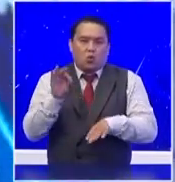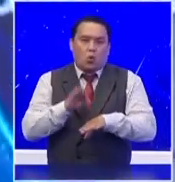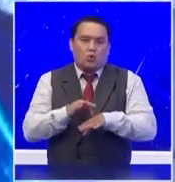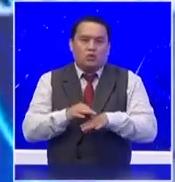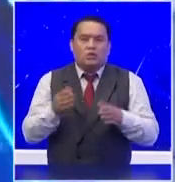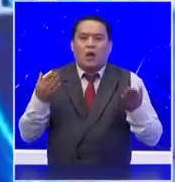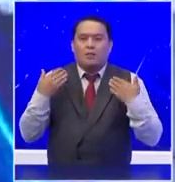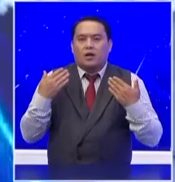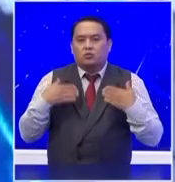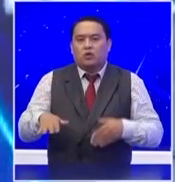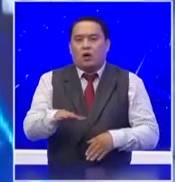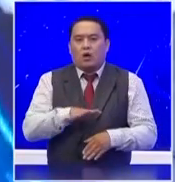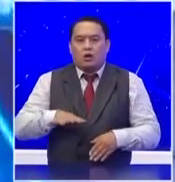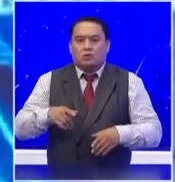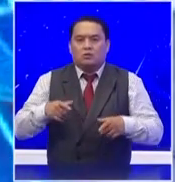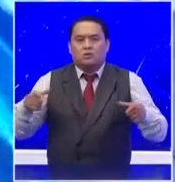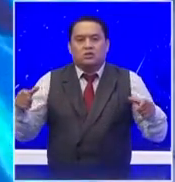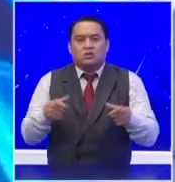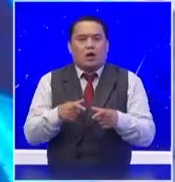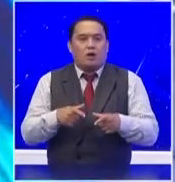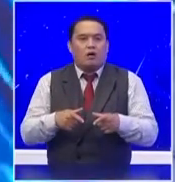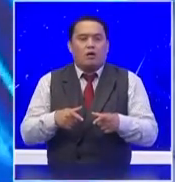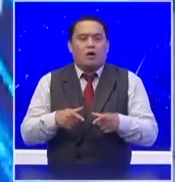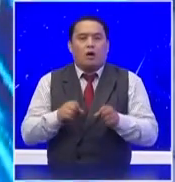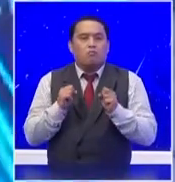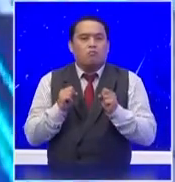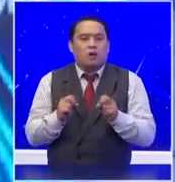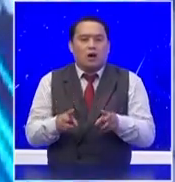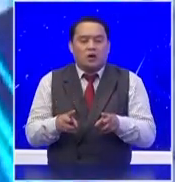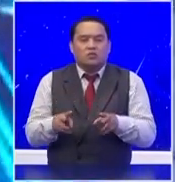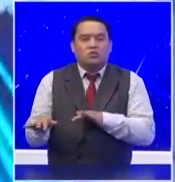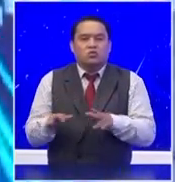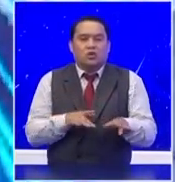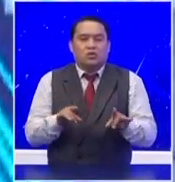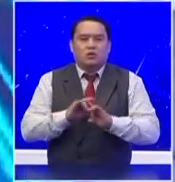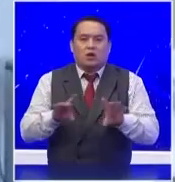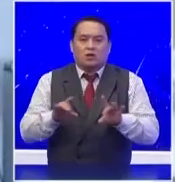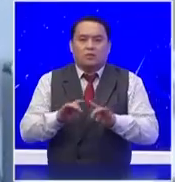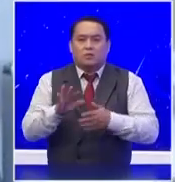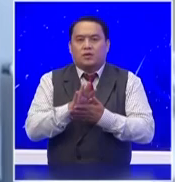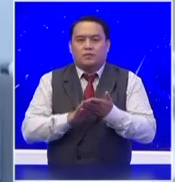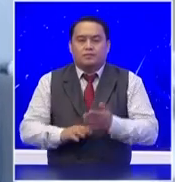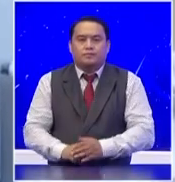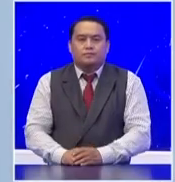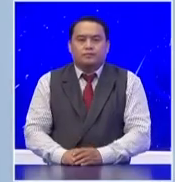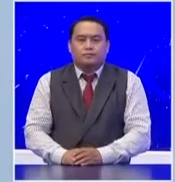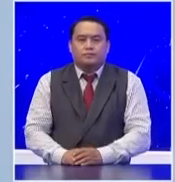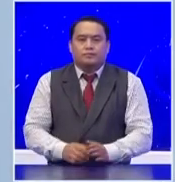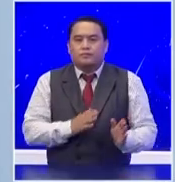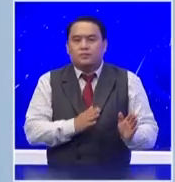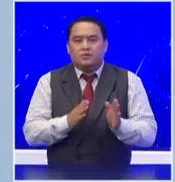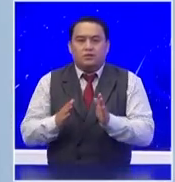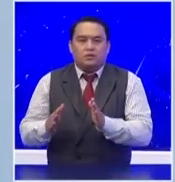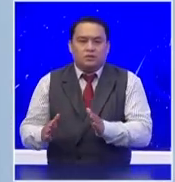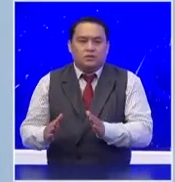демалыс аймақтарының жұмысына да шектеу енгізіледі. Ел тұрғындарына мұның қауіпсіздік үшін қажетті шара екенін айтқым келеді. Жағдай тұрақталып келеді десе де,